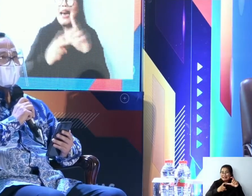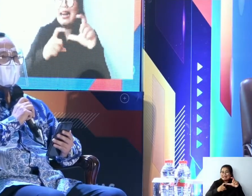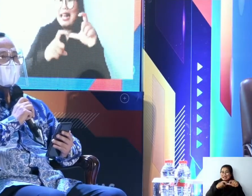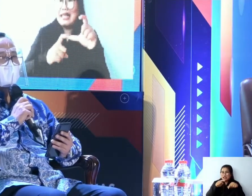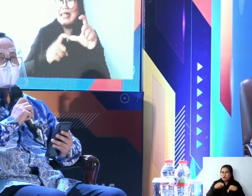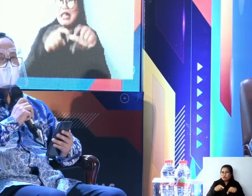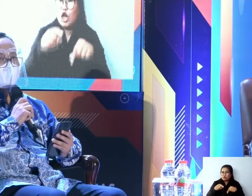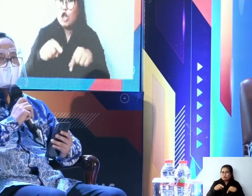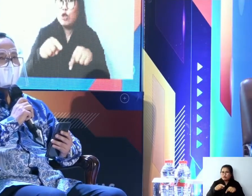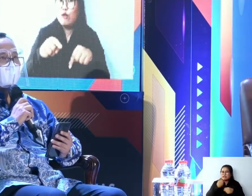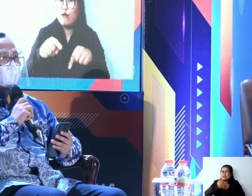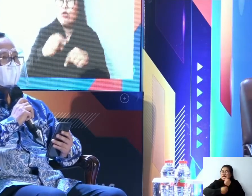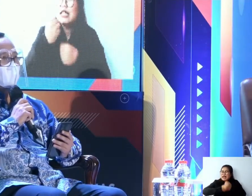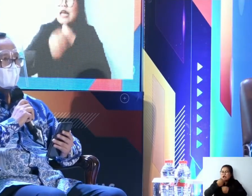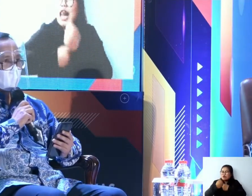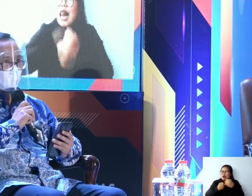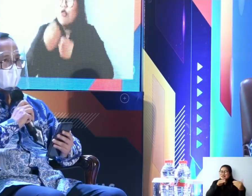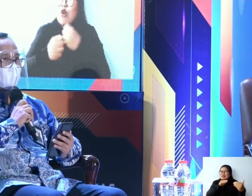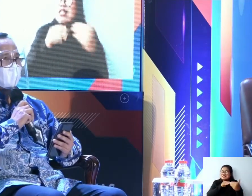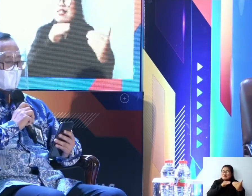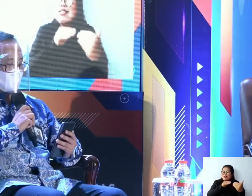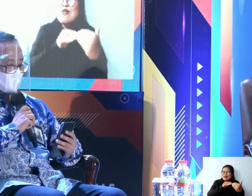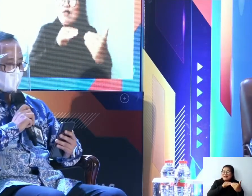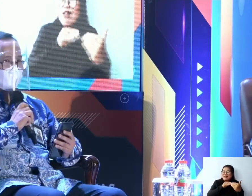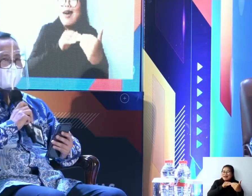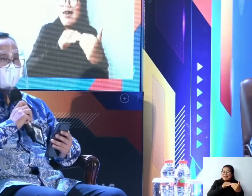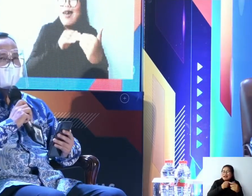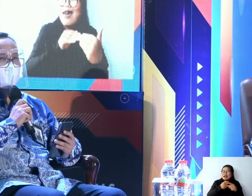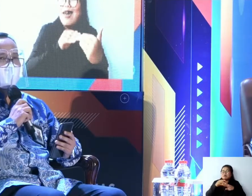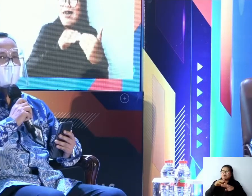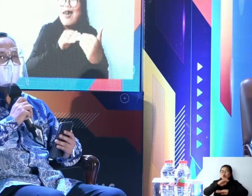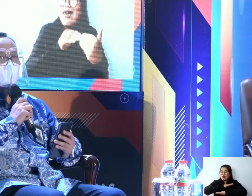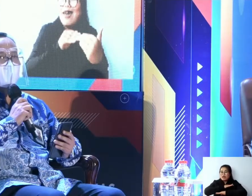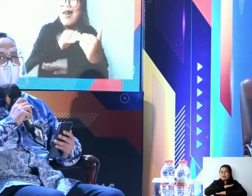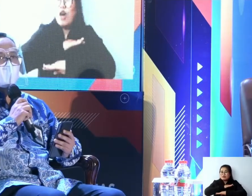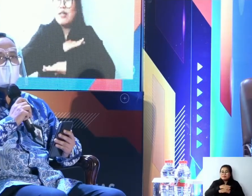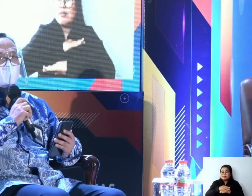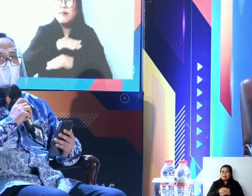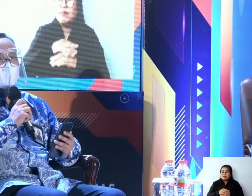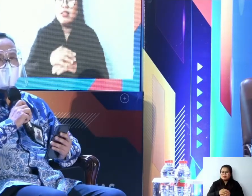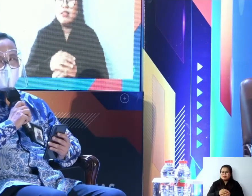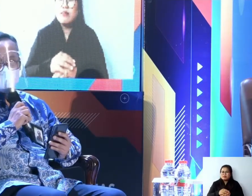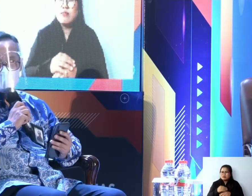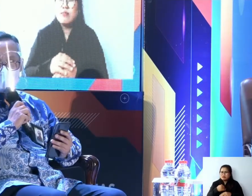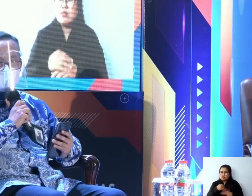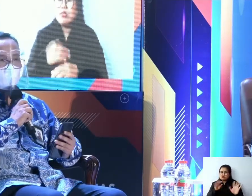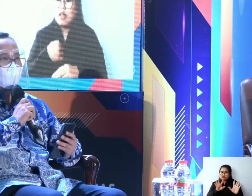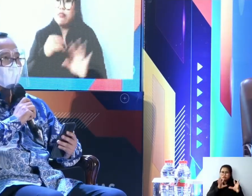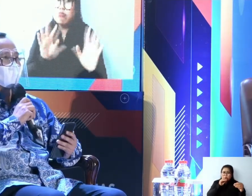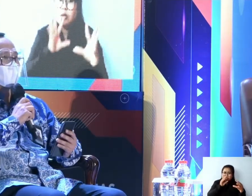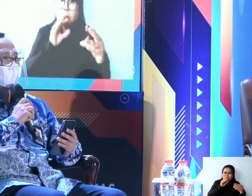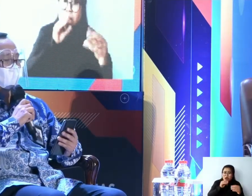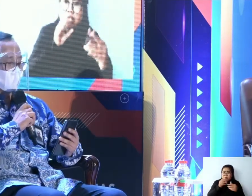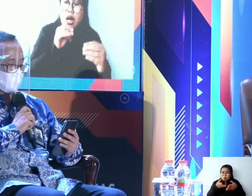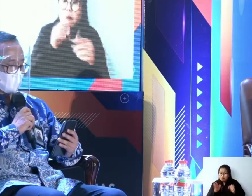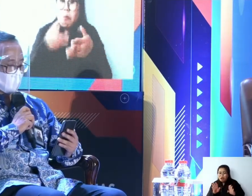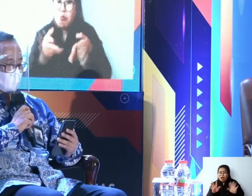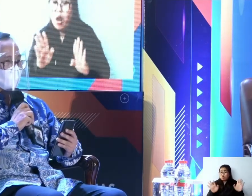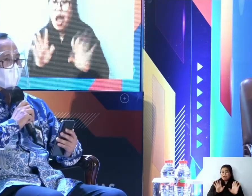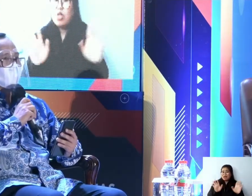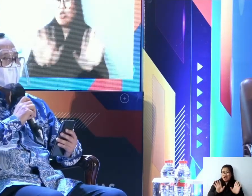sesuai dengan kebutuhan saya belum bicara boleh atau tidaknya di tahun